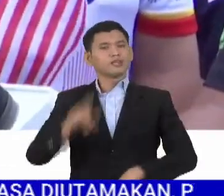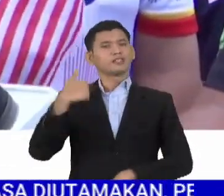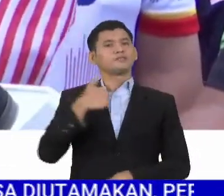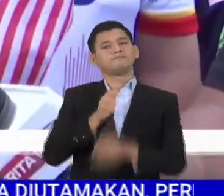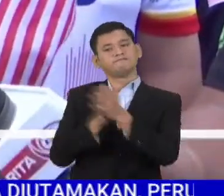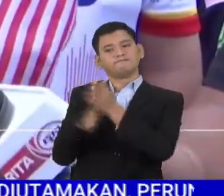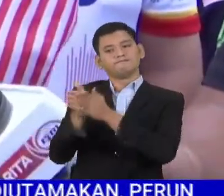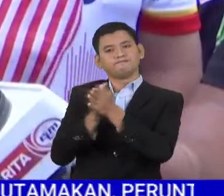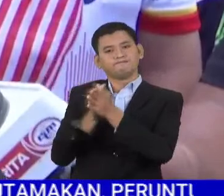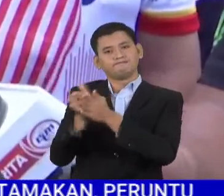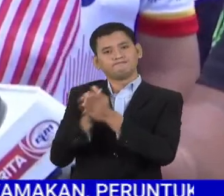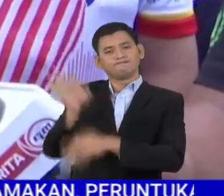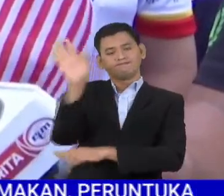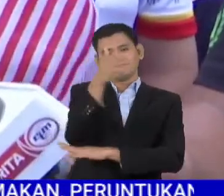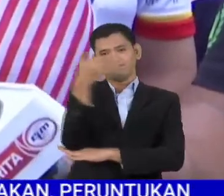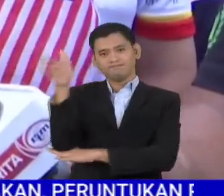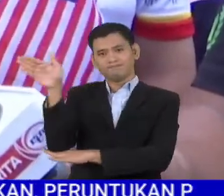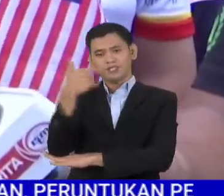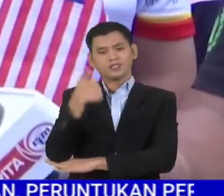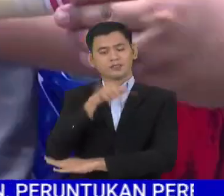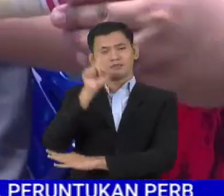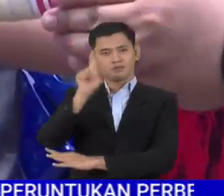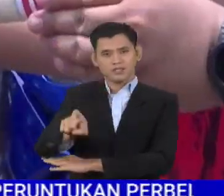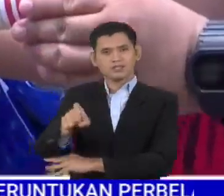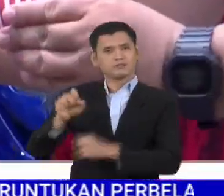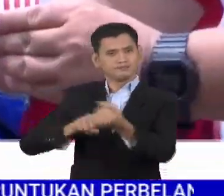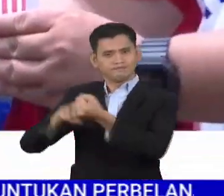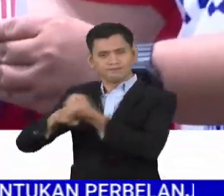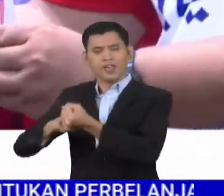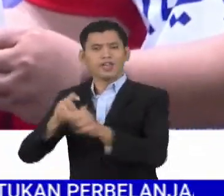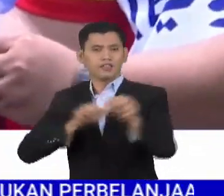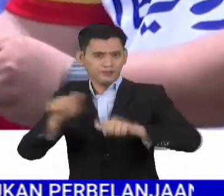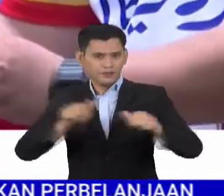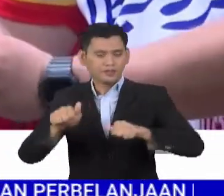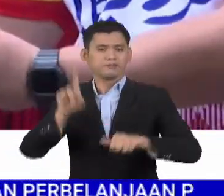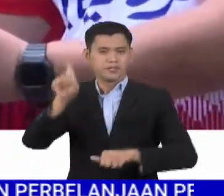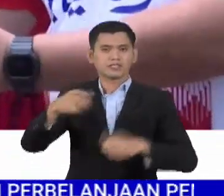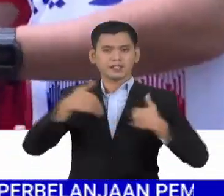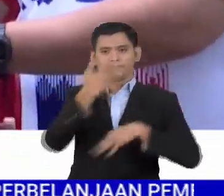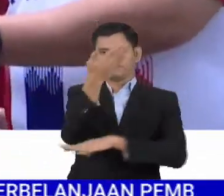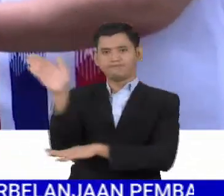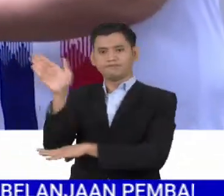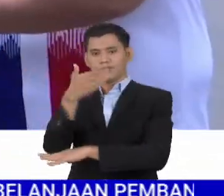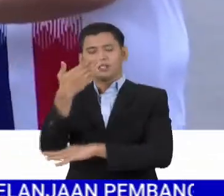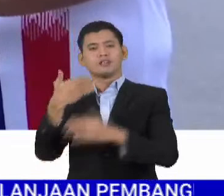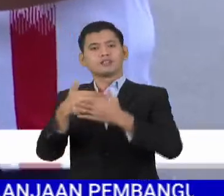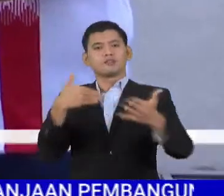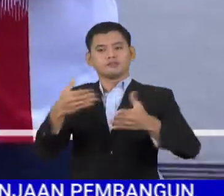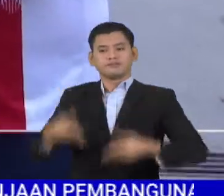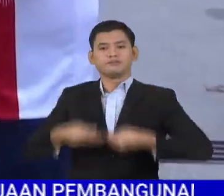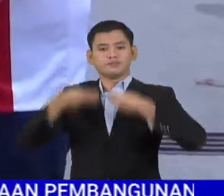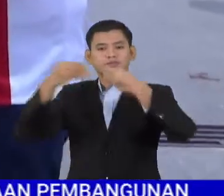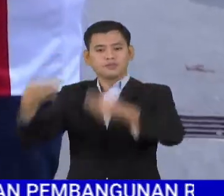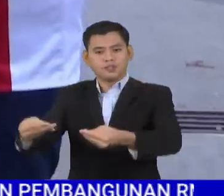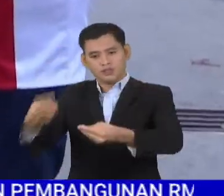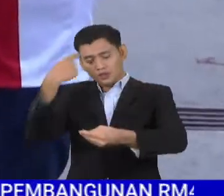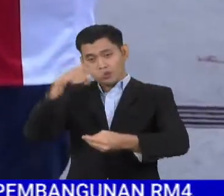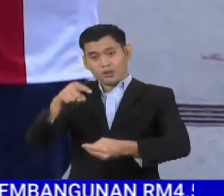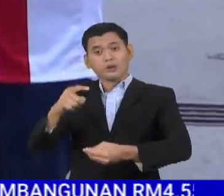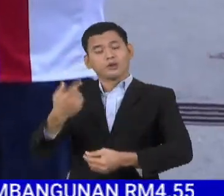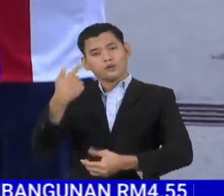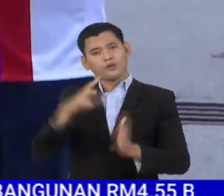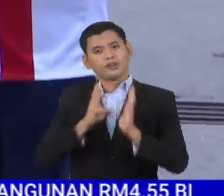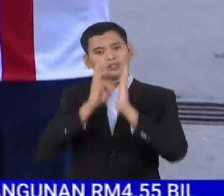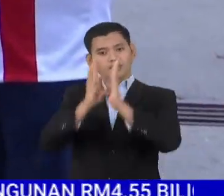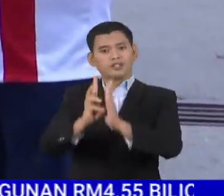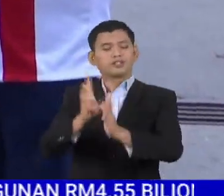pelajar Gemilang di tempat kita yang lusuh diganti Hai boleh ditemui pada program jenazah tersebut sebelum majelis penyerahan beton kepada wakil kedua